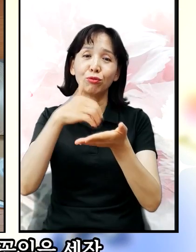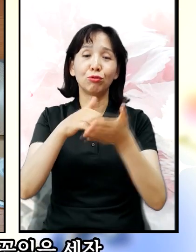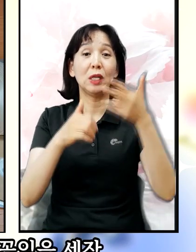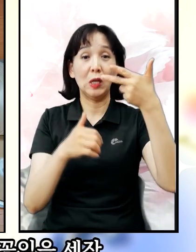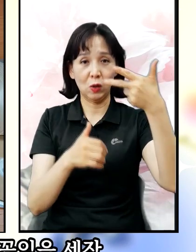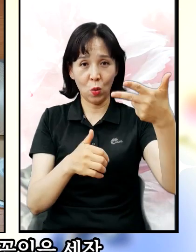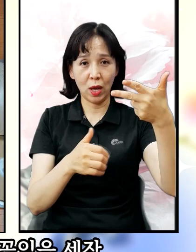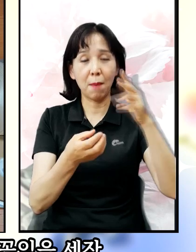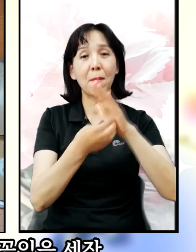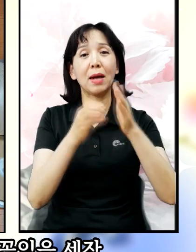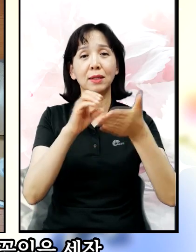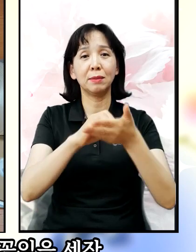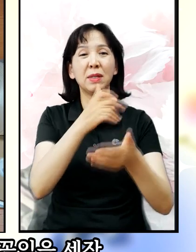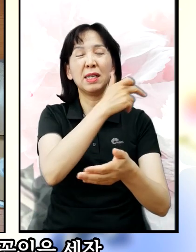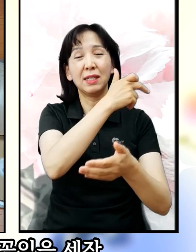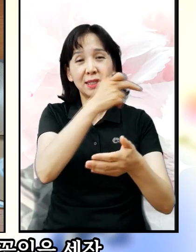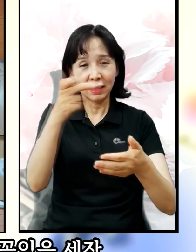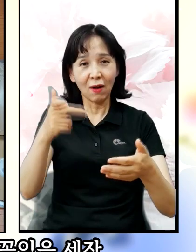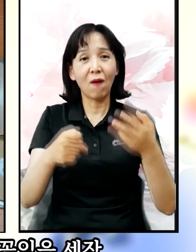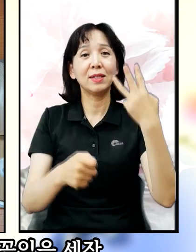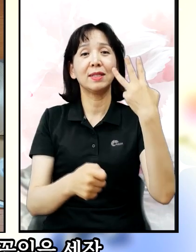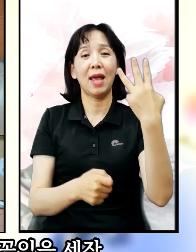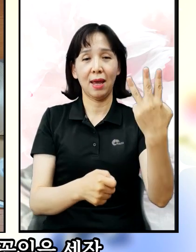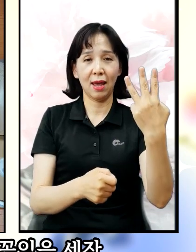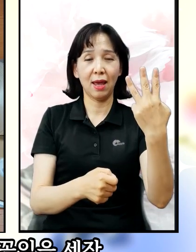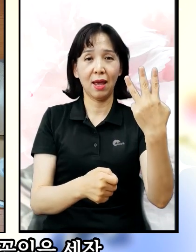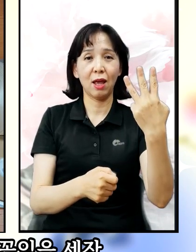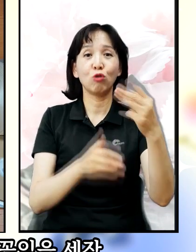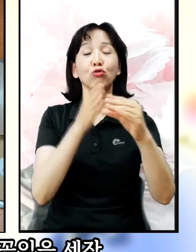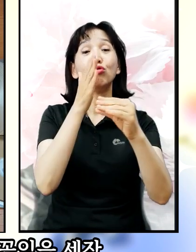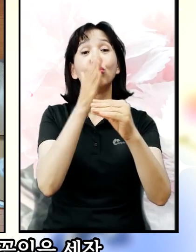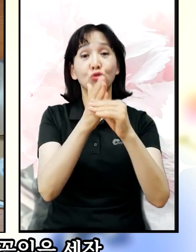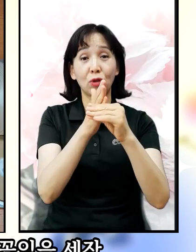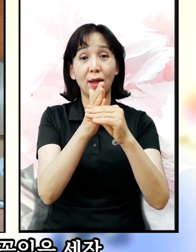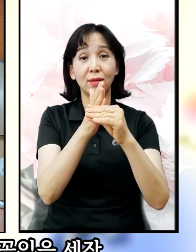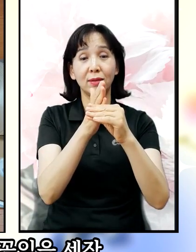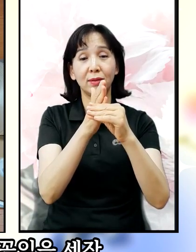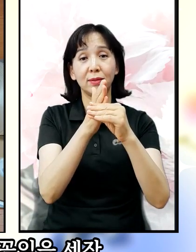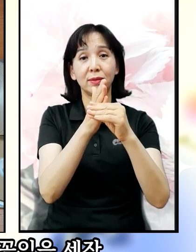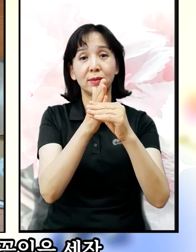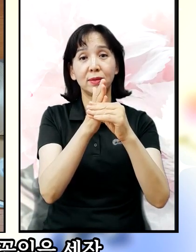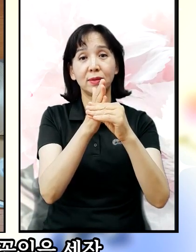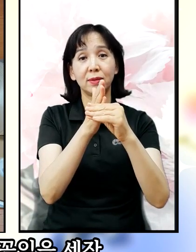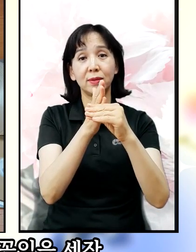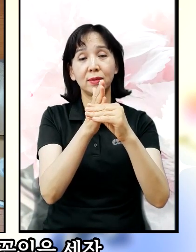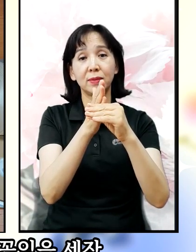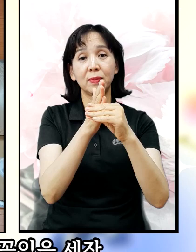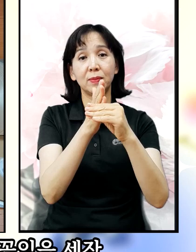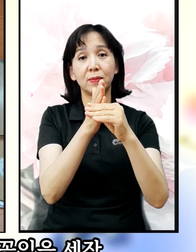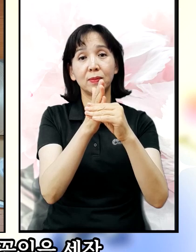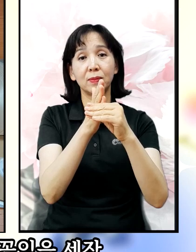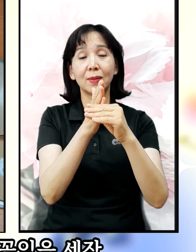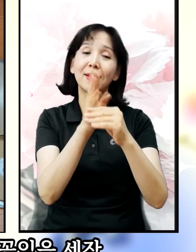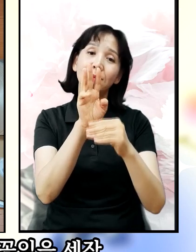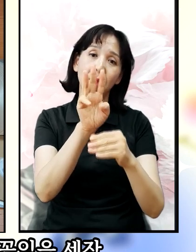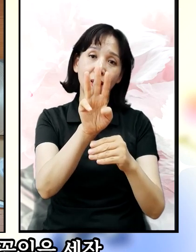그래서 제일 큰 꽃잎을 3장, 중간 꽃잎을